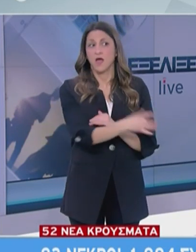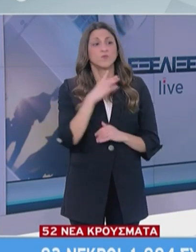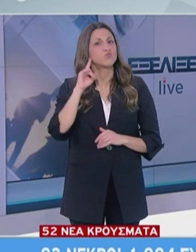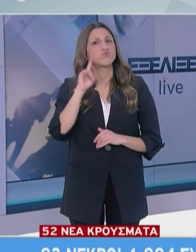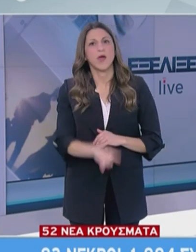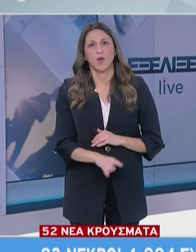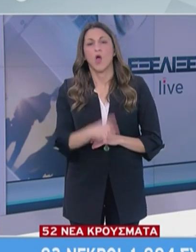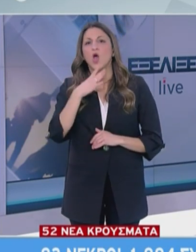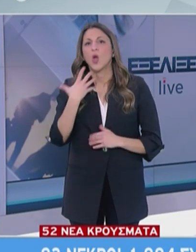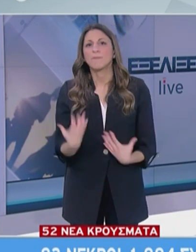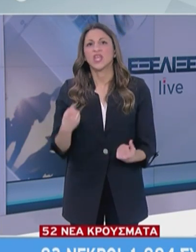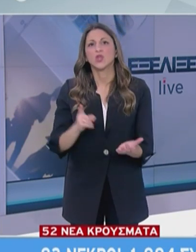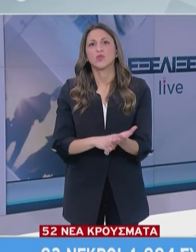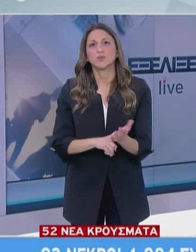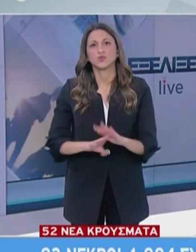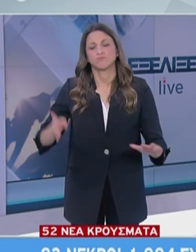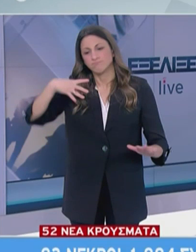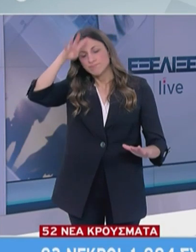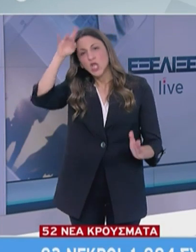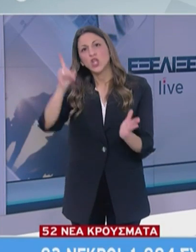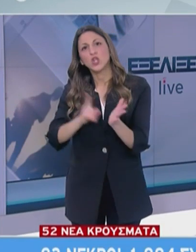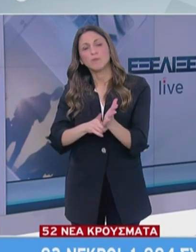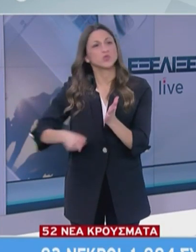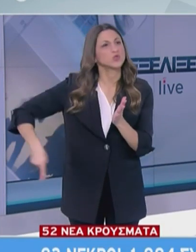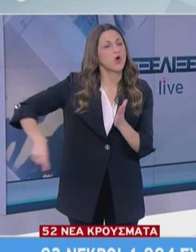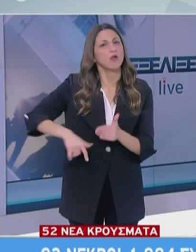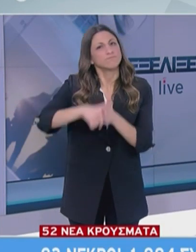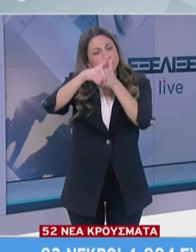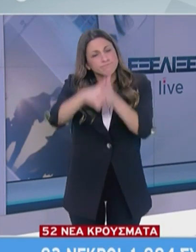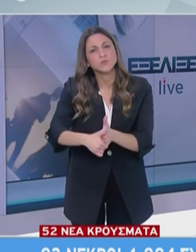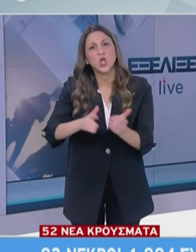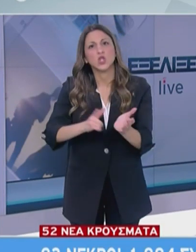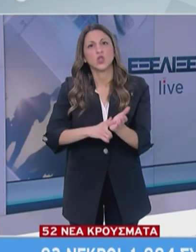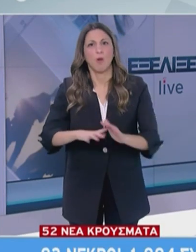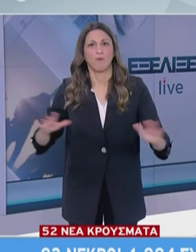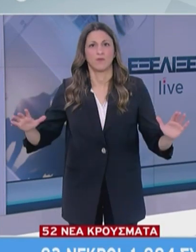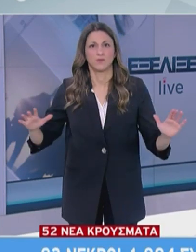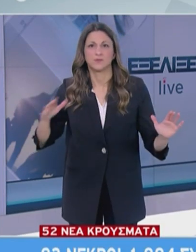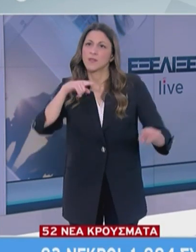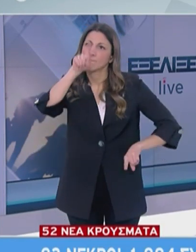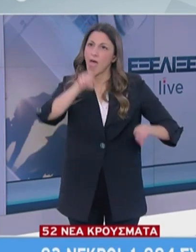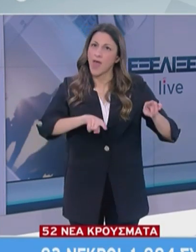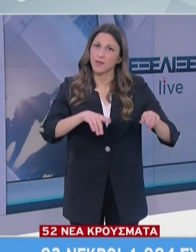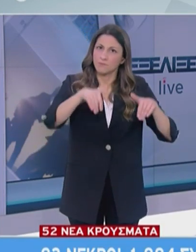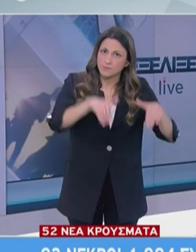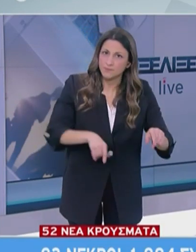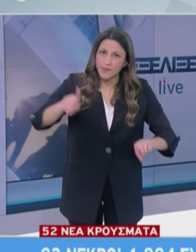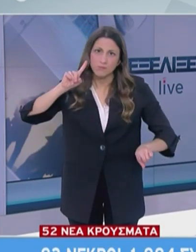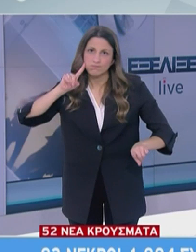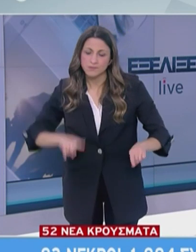δεν είναι πάνω από τον νόμο και όλοι πρέπει να καταλάβουν ότι σε αυτή τη δύσκολη συγκυρία δεν υπάρχουν εκπτώσεις για κανέναν.